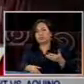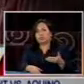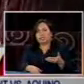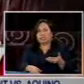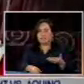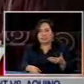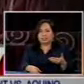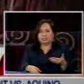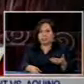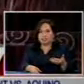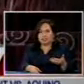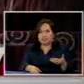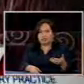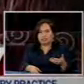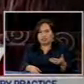an accurate?